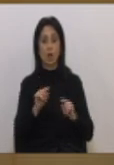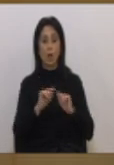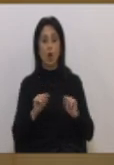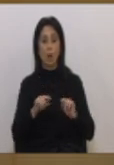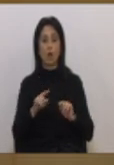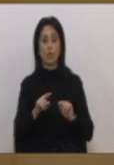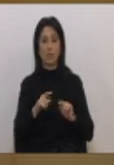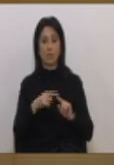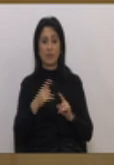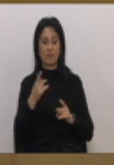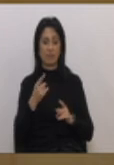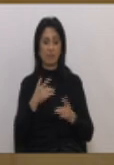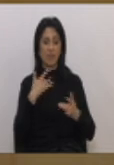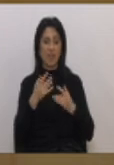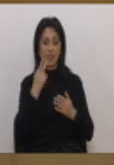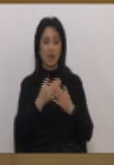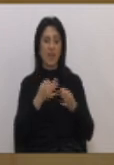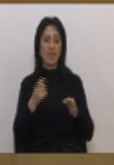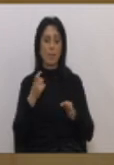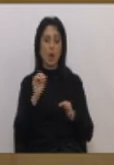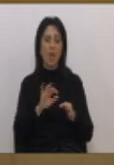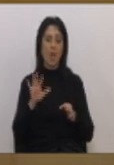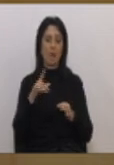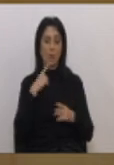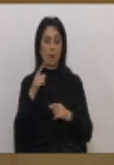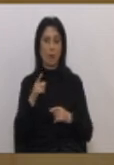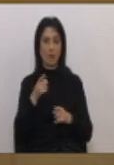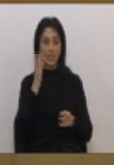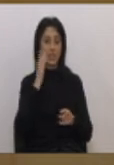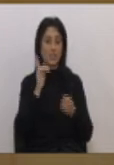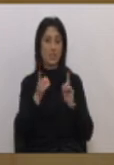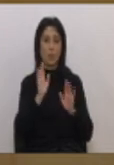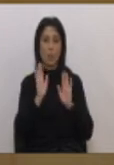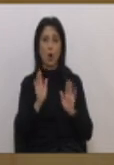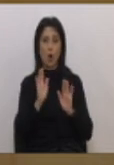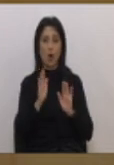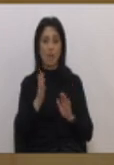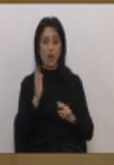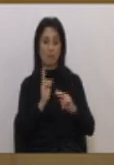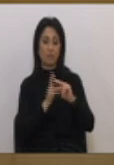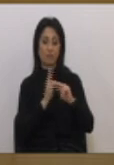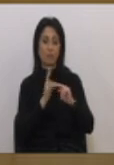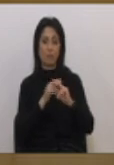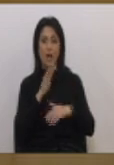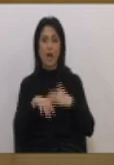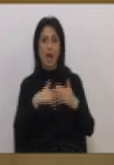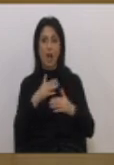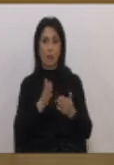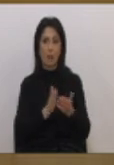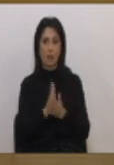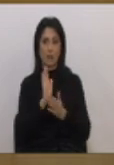ოპოზიცია პირფერობს, როდესაც დემოკრატიაზე და დასავლეთზე საუბრობს. Სინამდვილეში კი მხოლოდ ხელის შეშლა და არეულობა აქვს